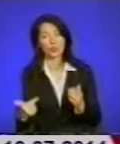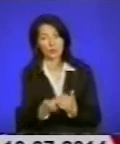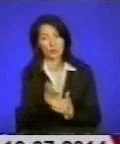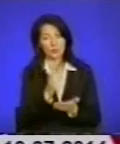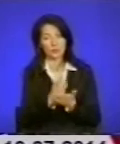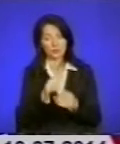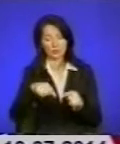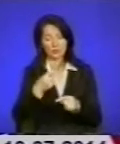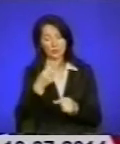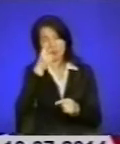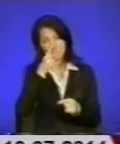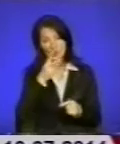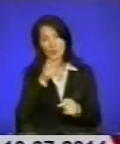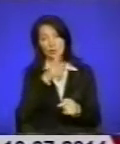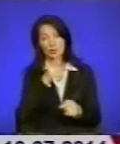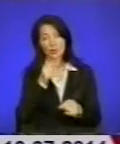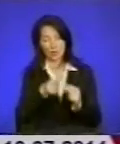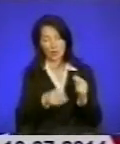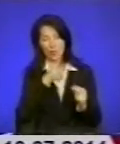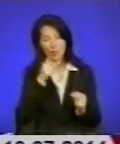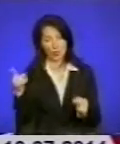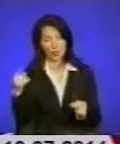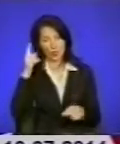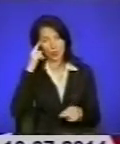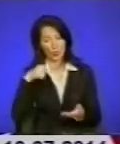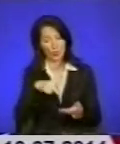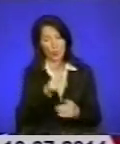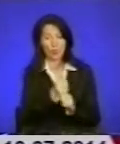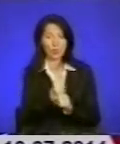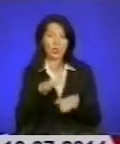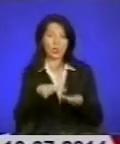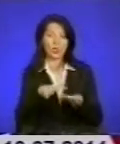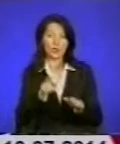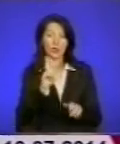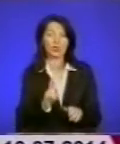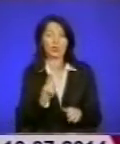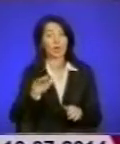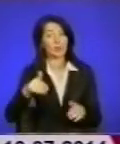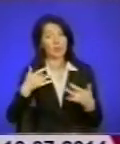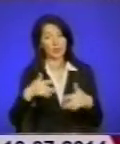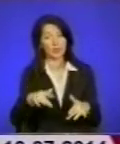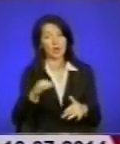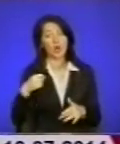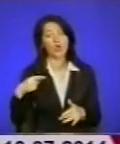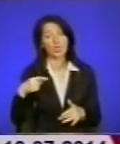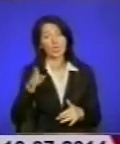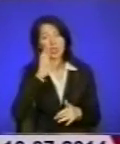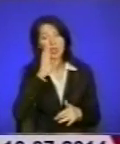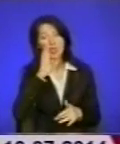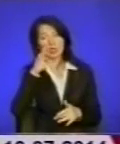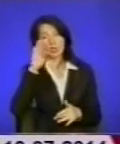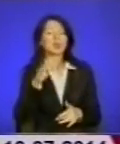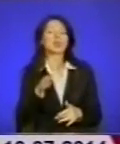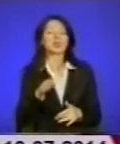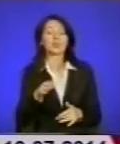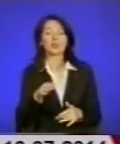Через 2 місяці кінець сроку. Я думаю піти в швейний цех по звільненню. Одеситка Олена Вознюк за освітою технолог